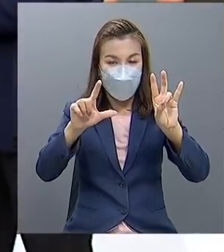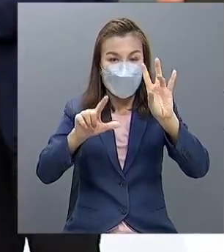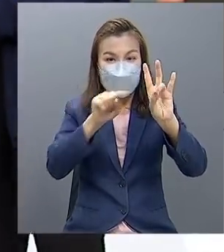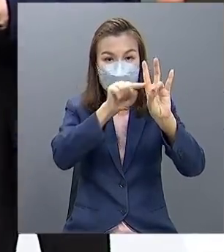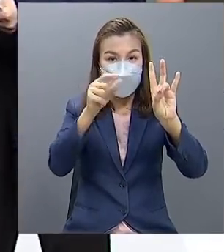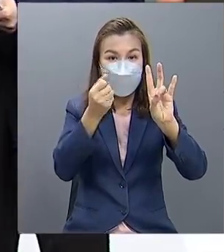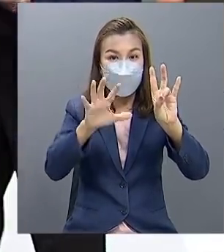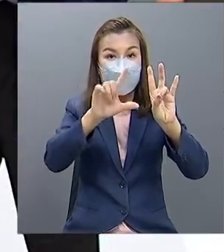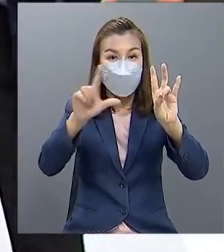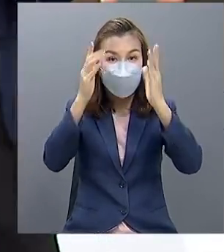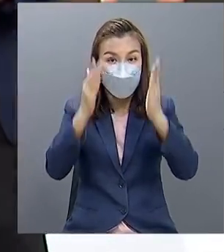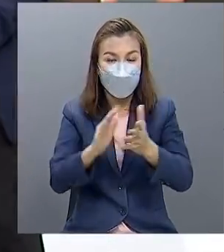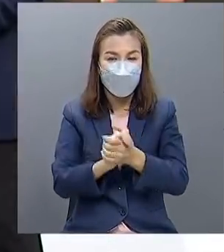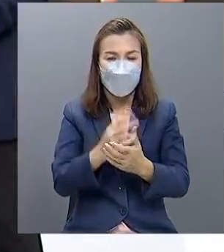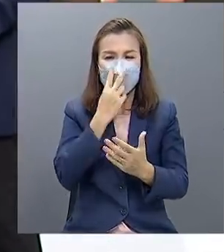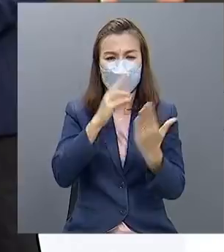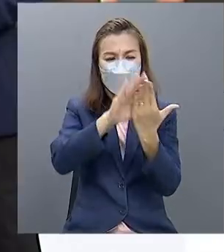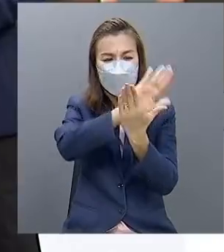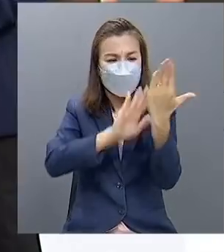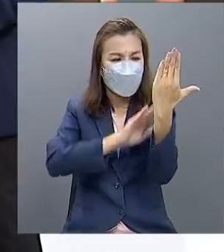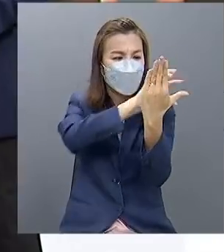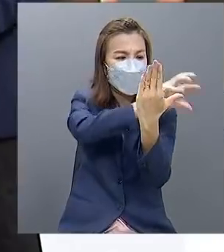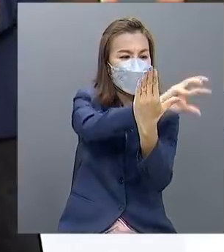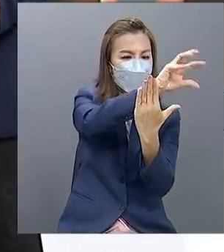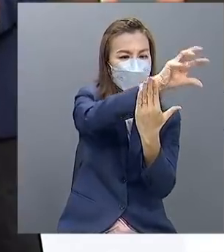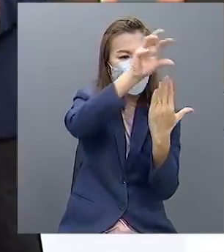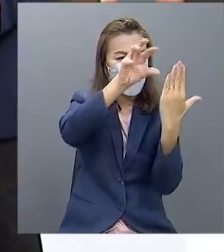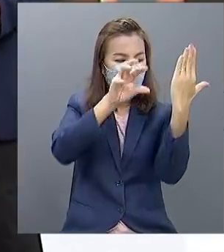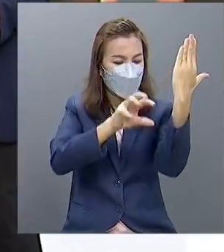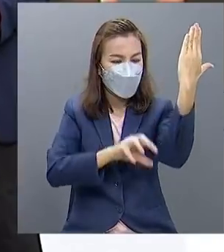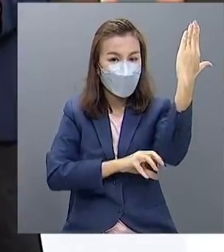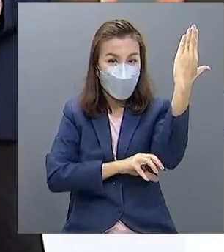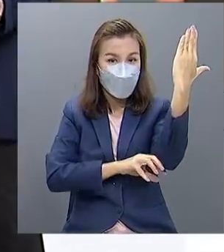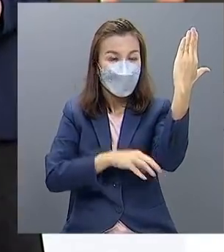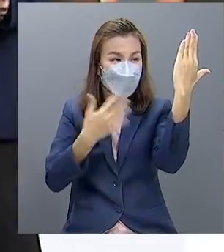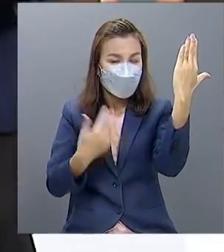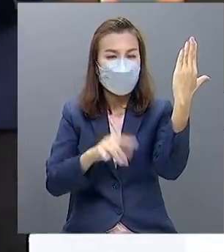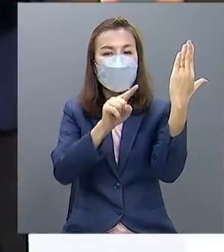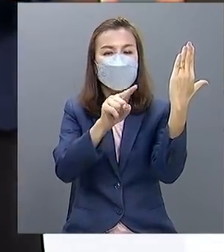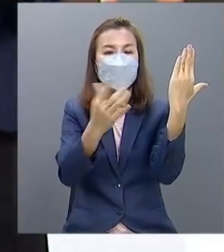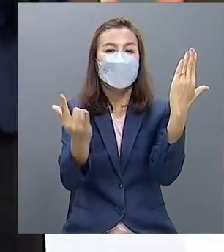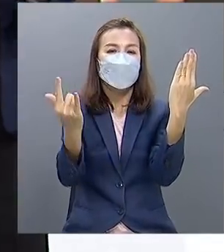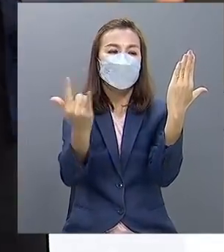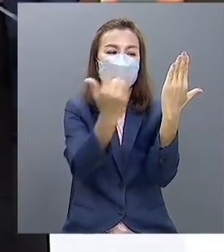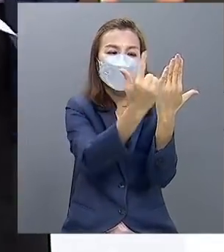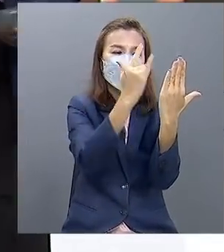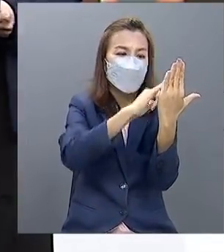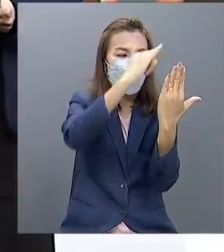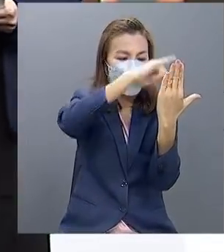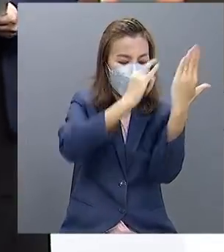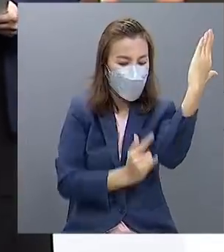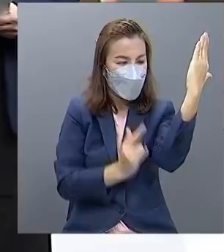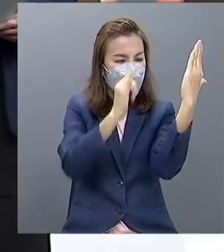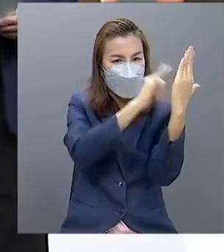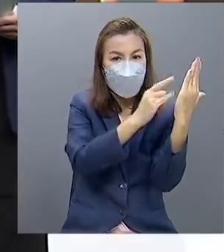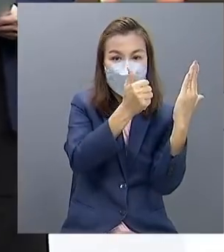ทศเพื่อนบ้านของเราเนี่ยนะคะจะมีการปลดล็อกค่ะแล้วก็เดินทางมาเที่ยวไทยได้มากน้อยแค่ไหนนะคะถ้าหากว่ามันทำได้ค่ะ